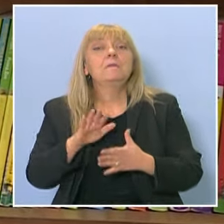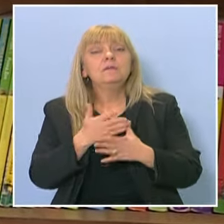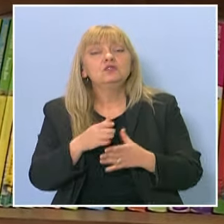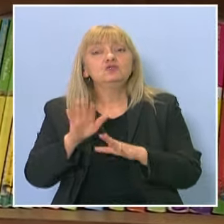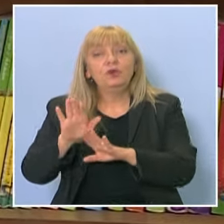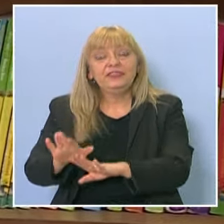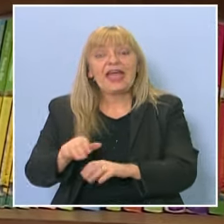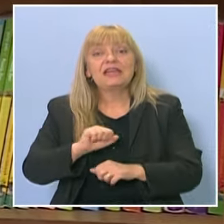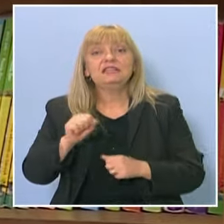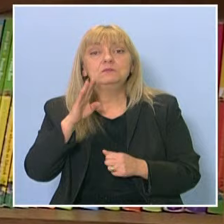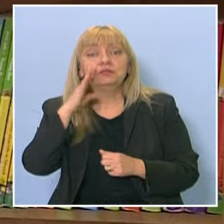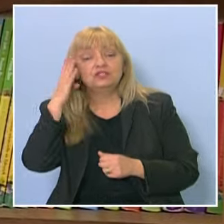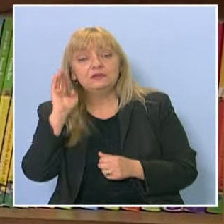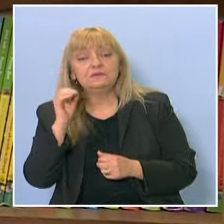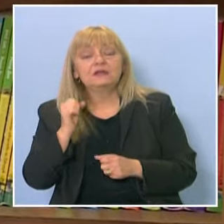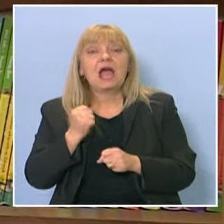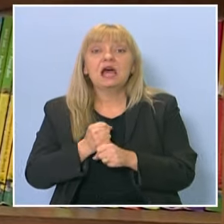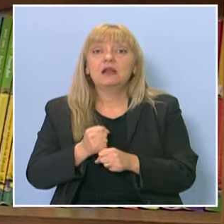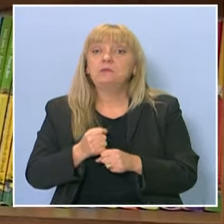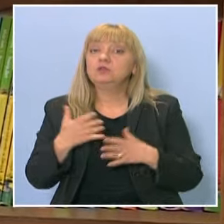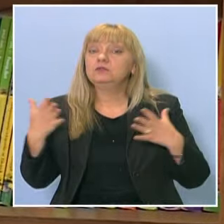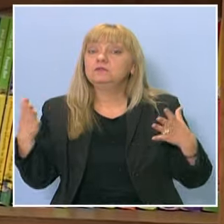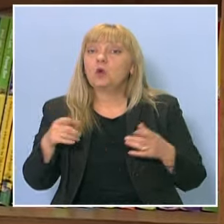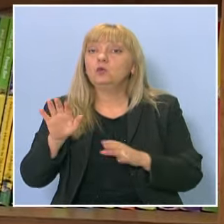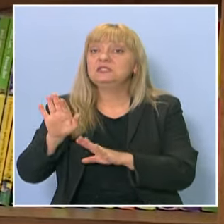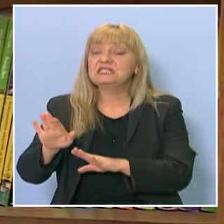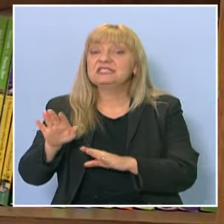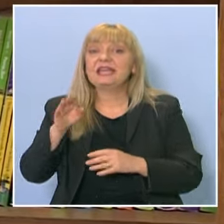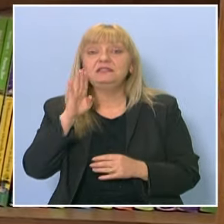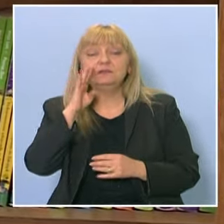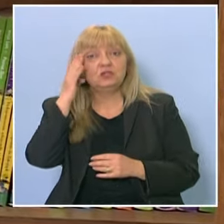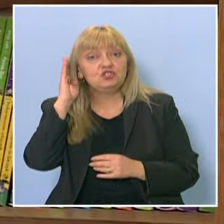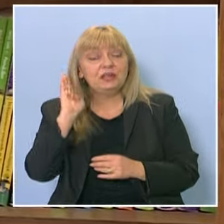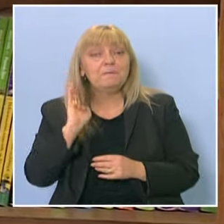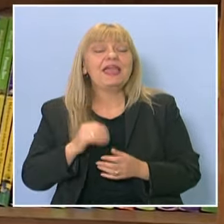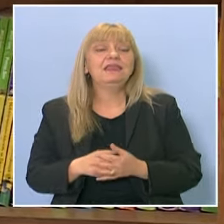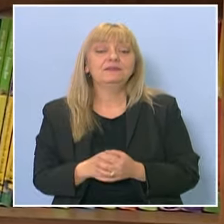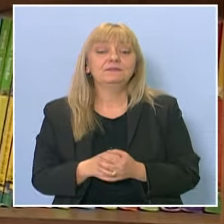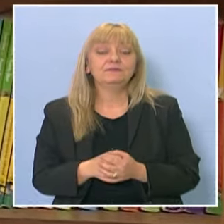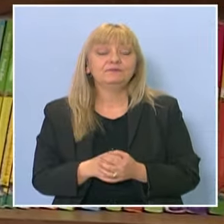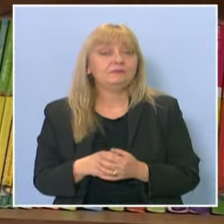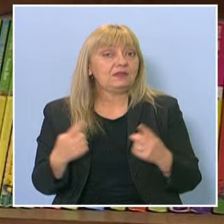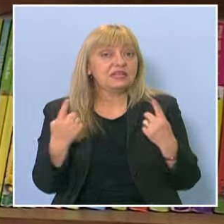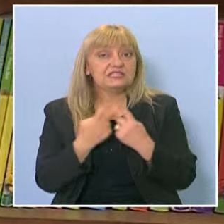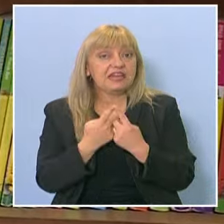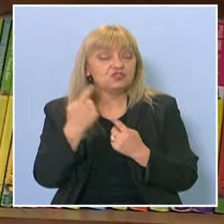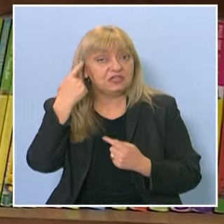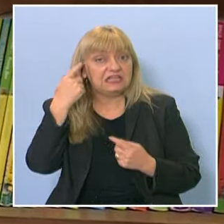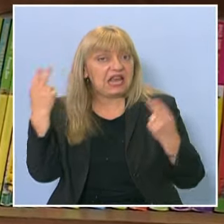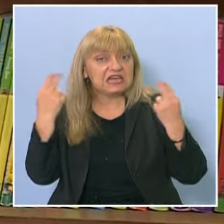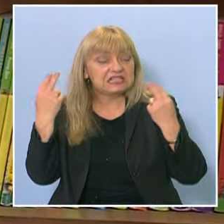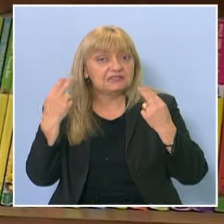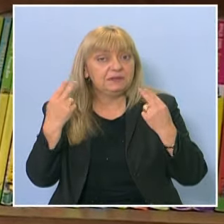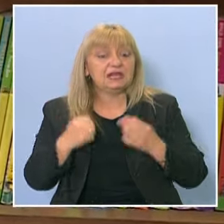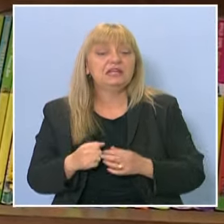родители. Работим много и с техните родители, не само с децата. Работим също и с техните родители. Срещате ли раздръне от страна на